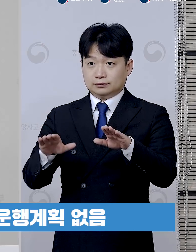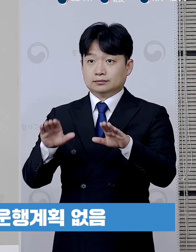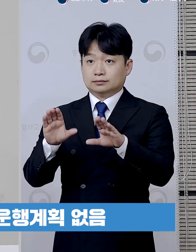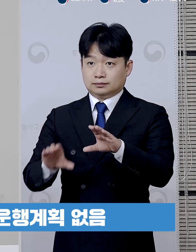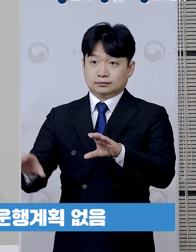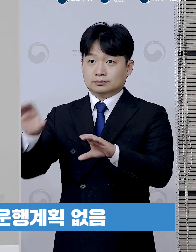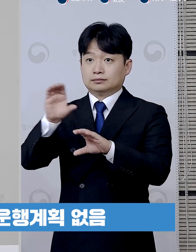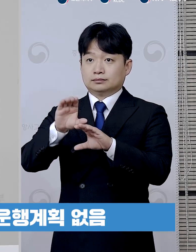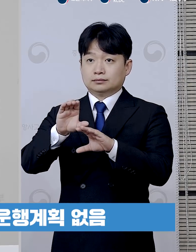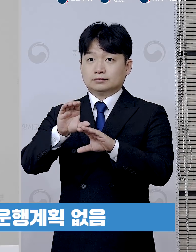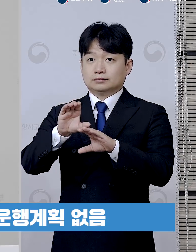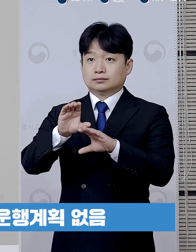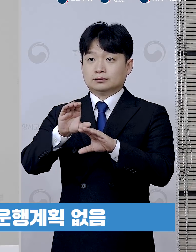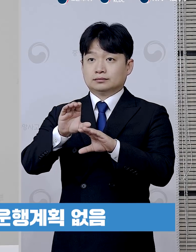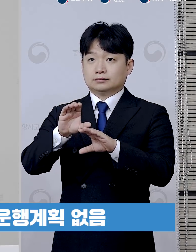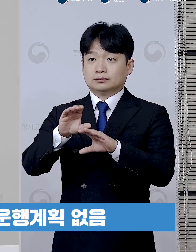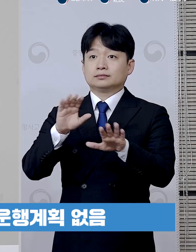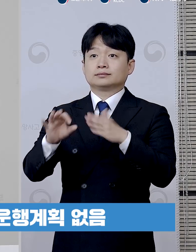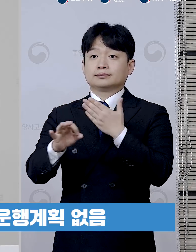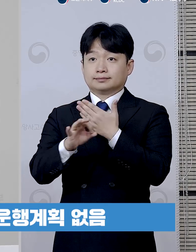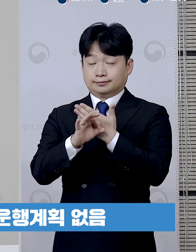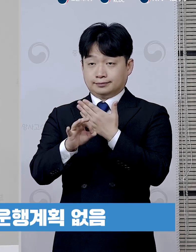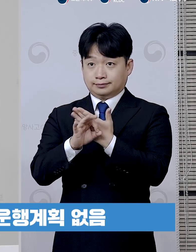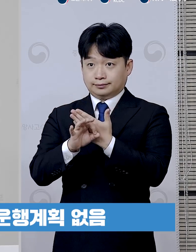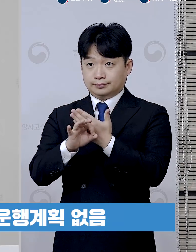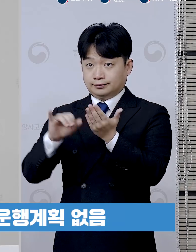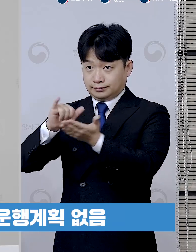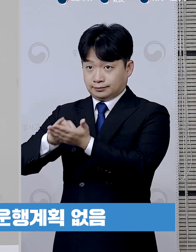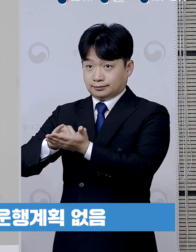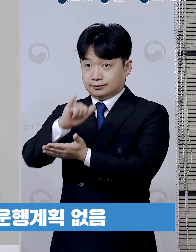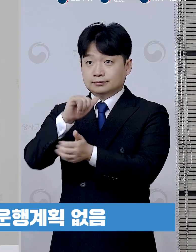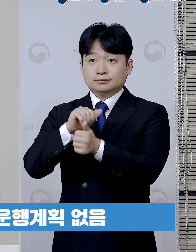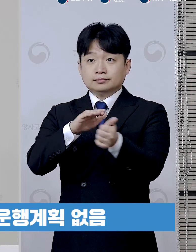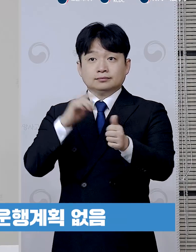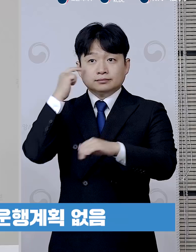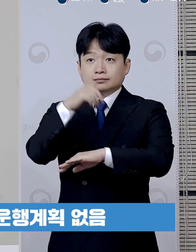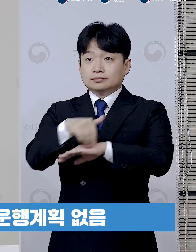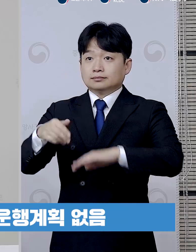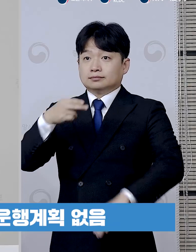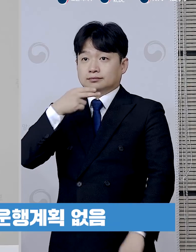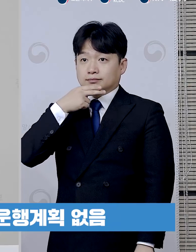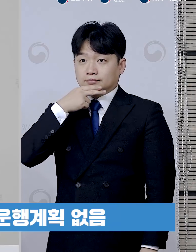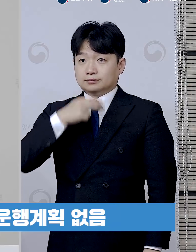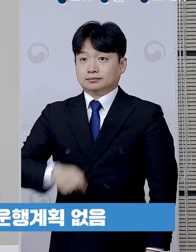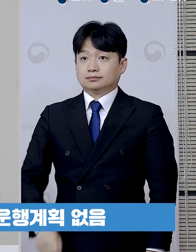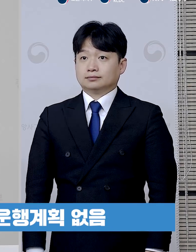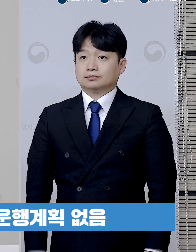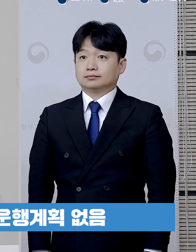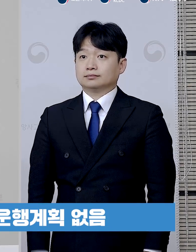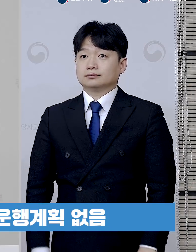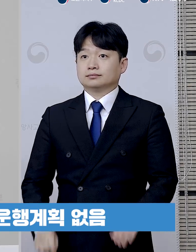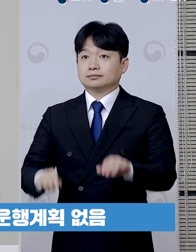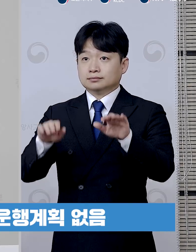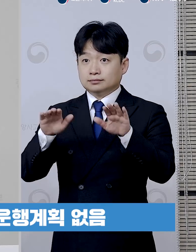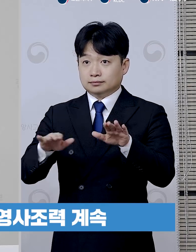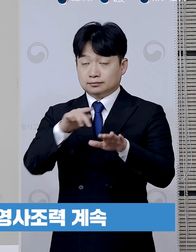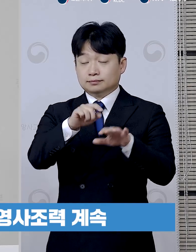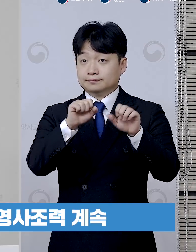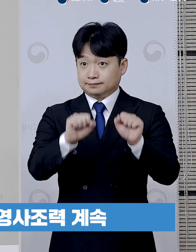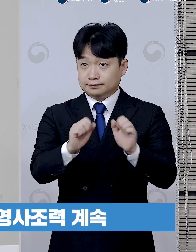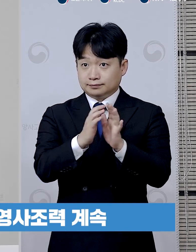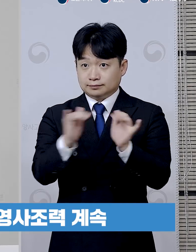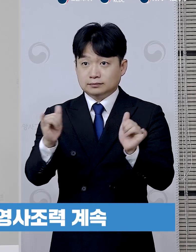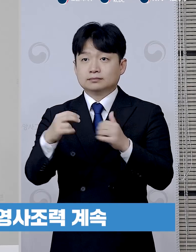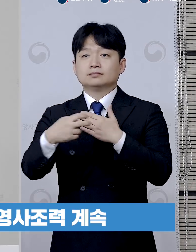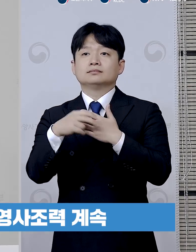현재까지 추가적으로 임시 항공편 운행 계획은 없는 상황입니다.